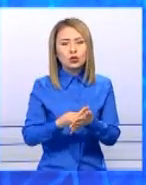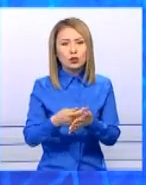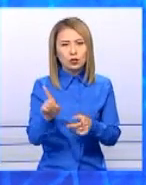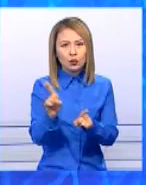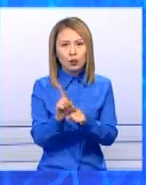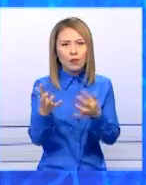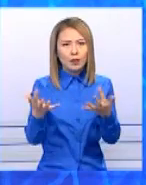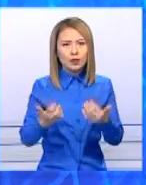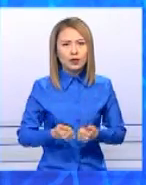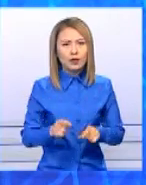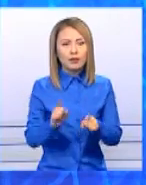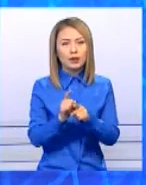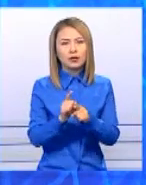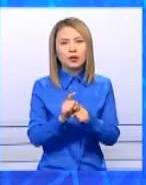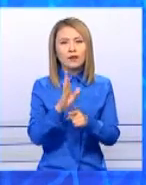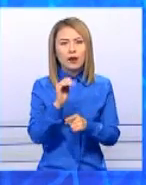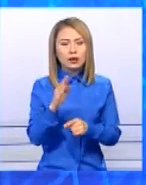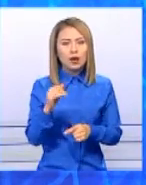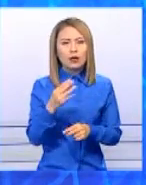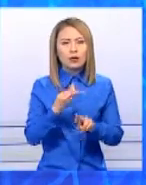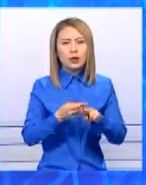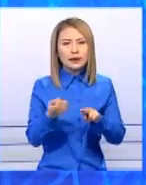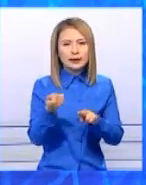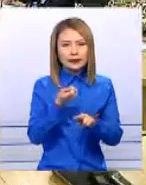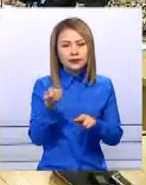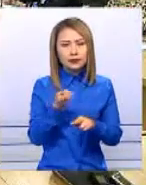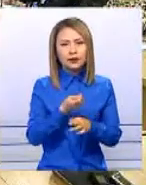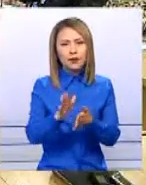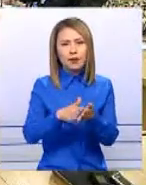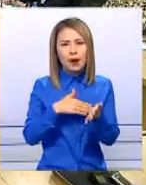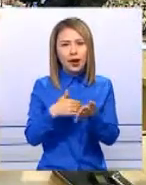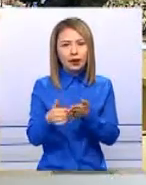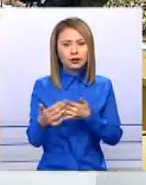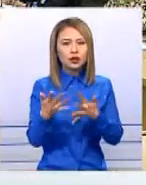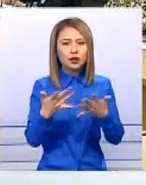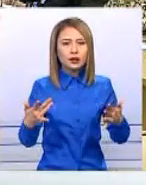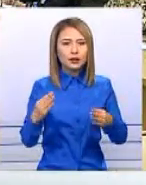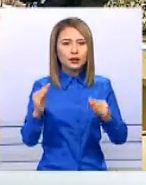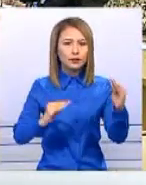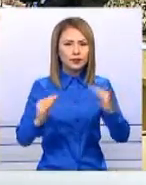қалмайды. Басымдық мақта, күріш пен майлы дақылдар егетін диқандар